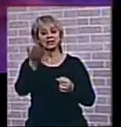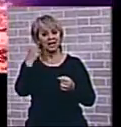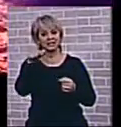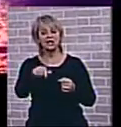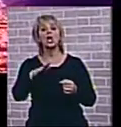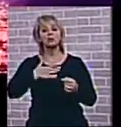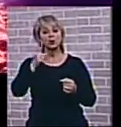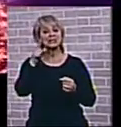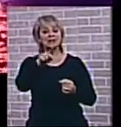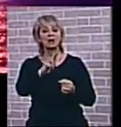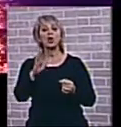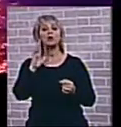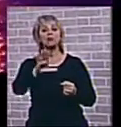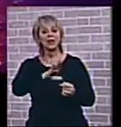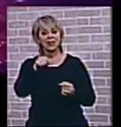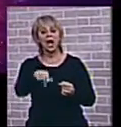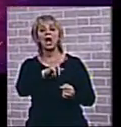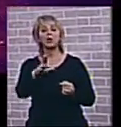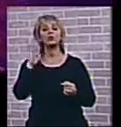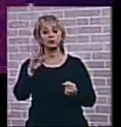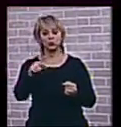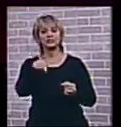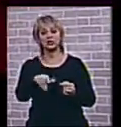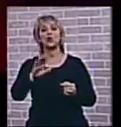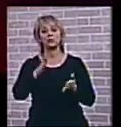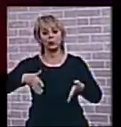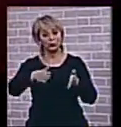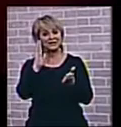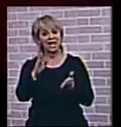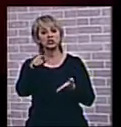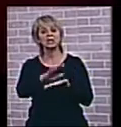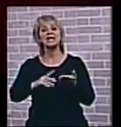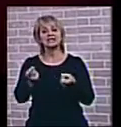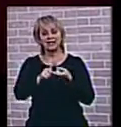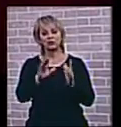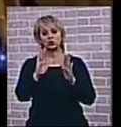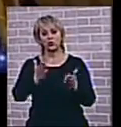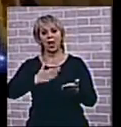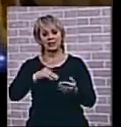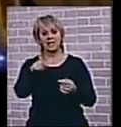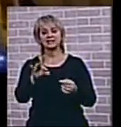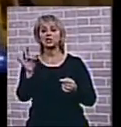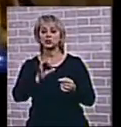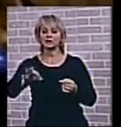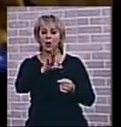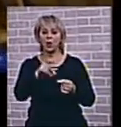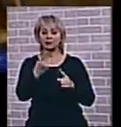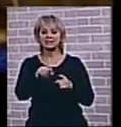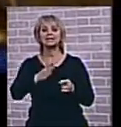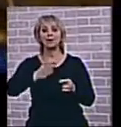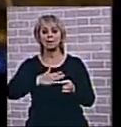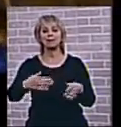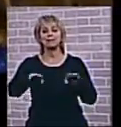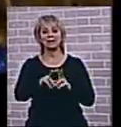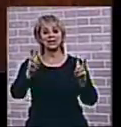назад. И мы уже знаем, какой она была. А вот какой будет ее путь дальше – это как раз зависит только от нас. Ростовская область – это мы.